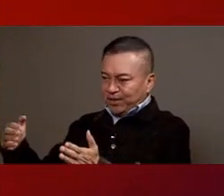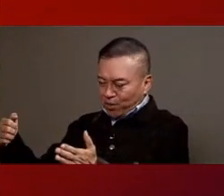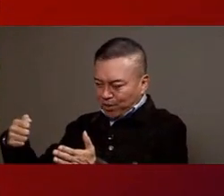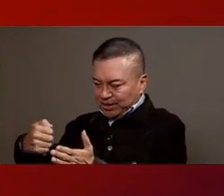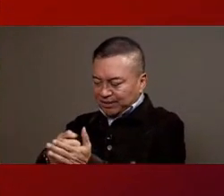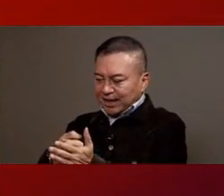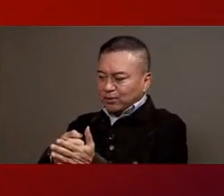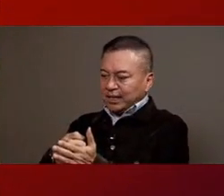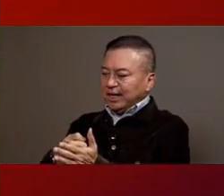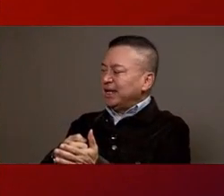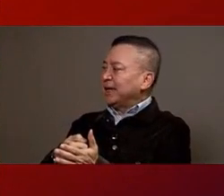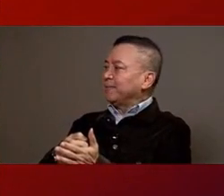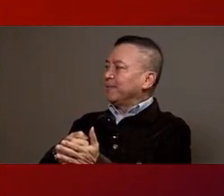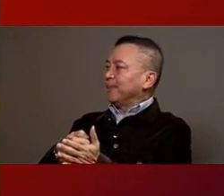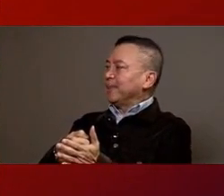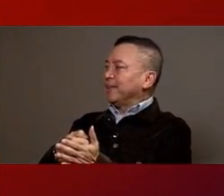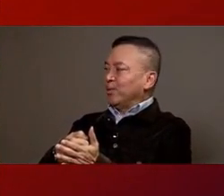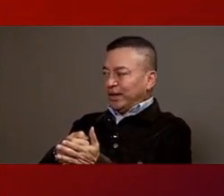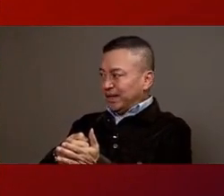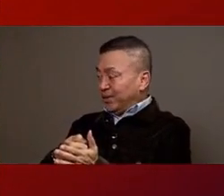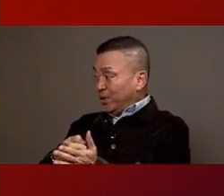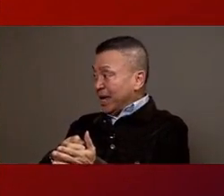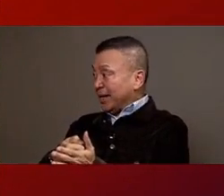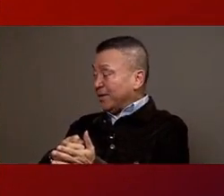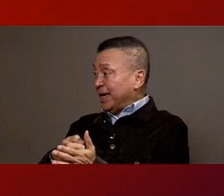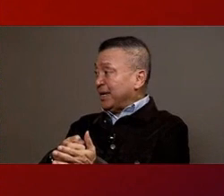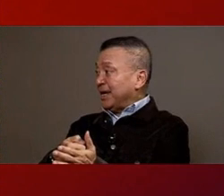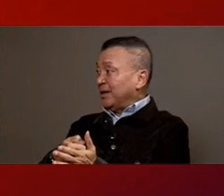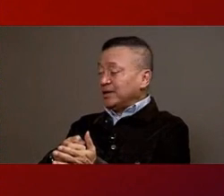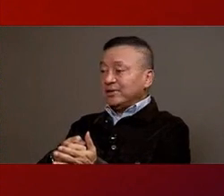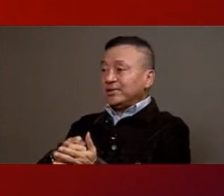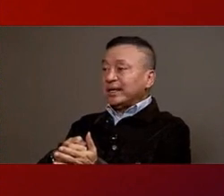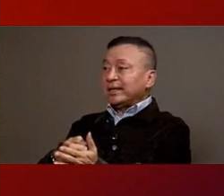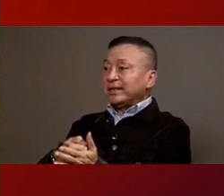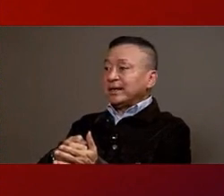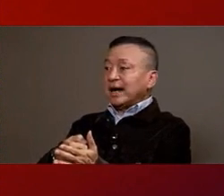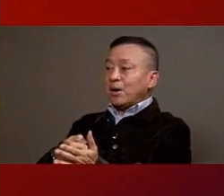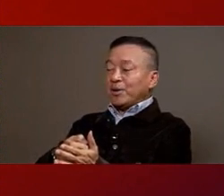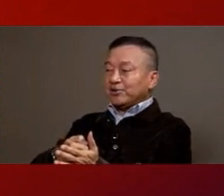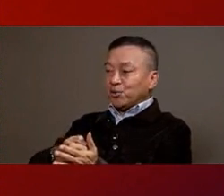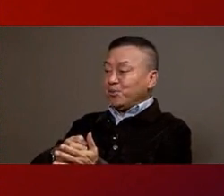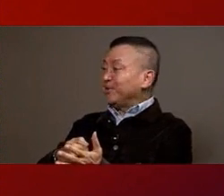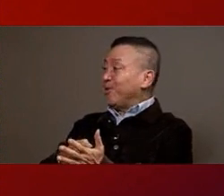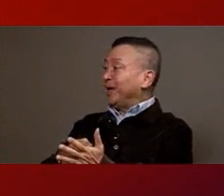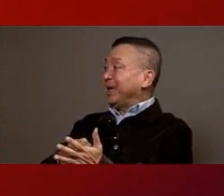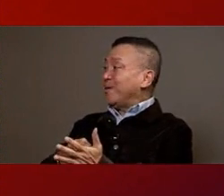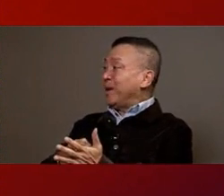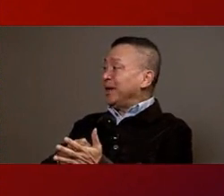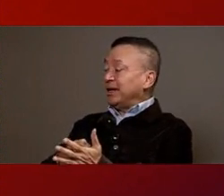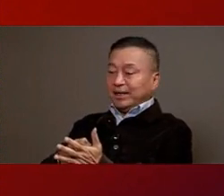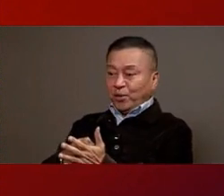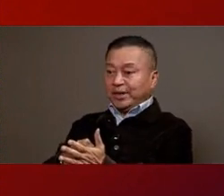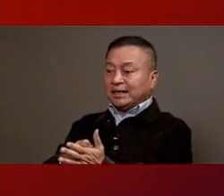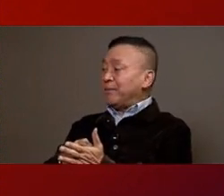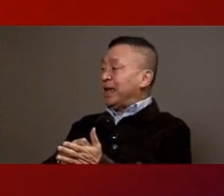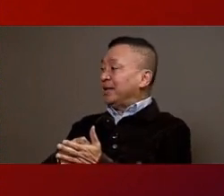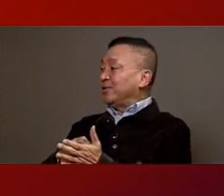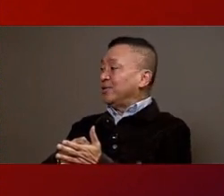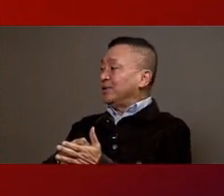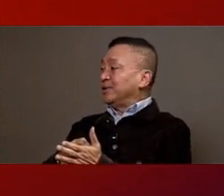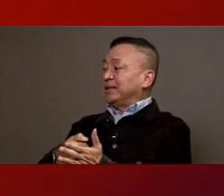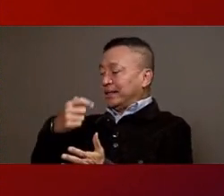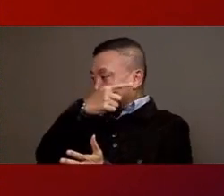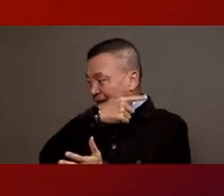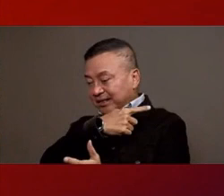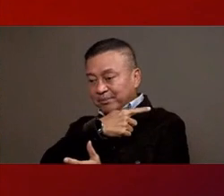เมื่อโดนเข้าตี แล้วปู่ปุ้ยเนี่ยกว่าช อดเนี่ยดูแลเขาแค่ไหนโลจิสติกเอากระสุนมาส่งให้เขามั้ยไอ้หน่วยเหนือทำอะไรกัน